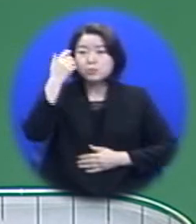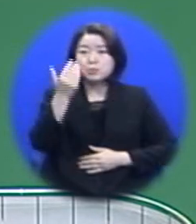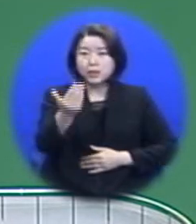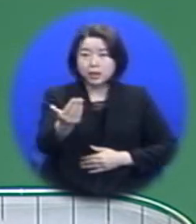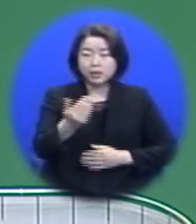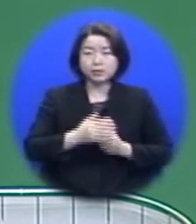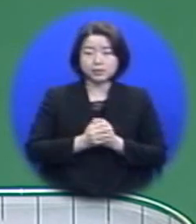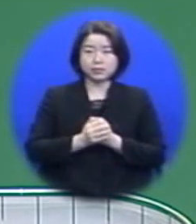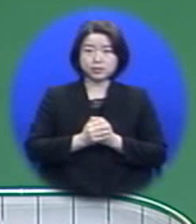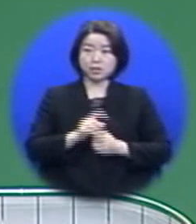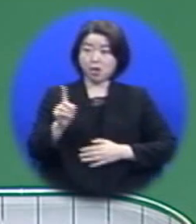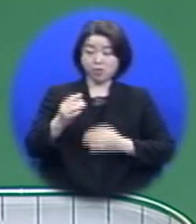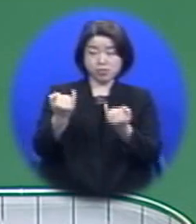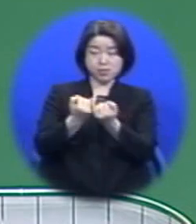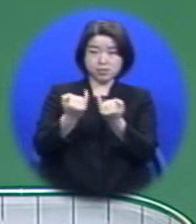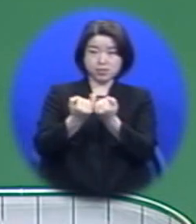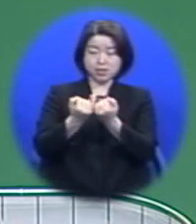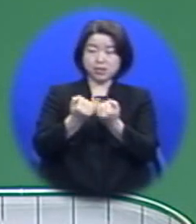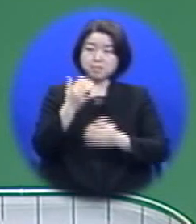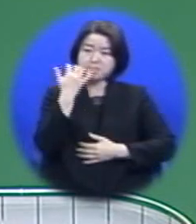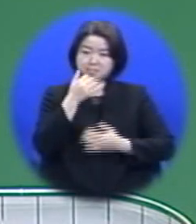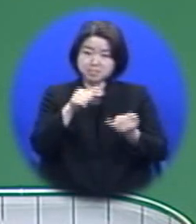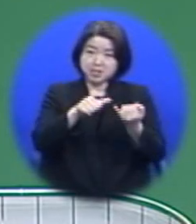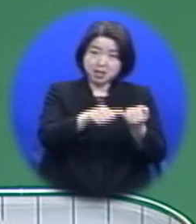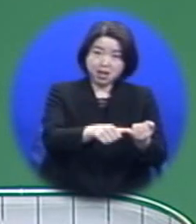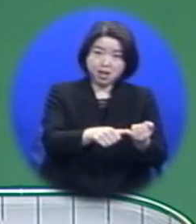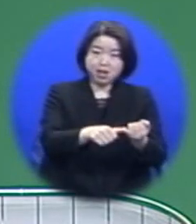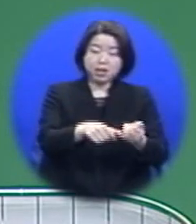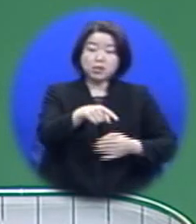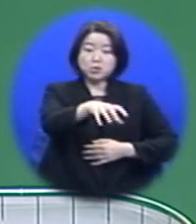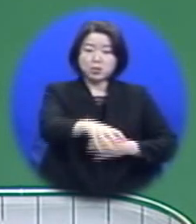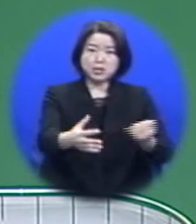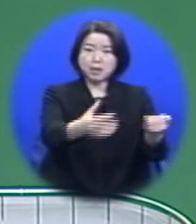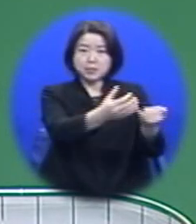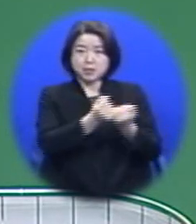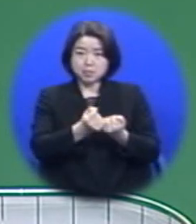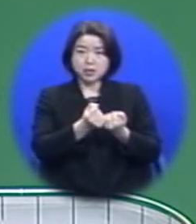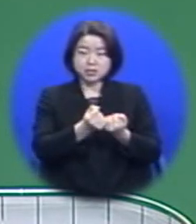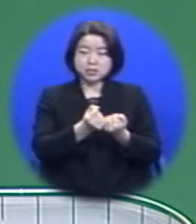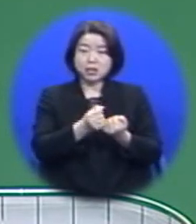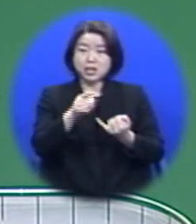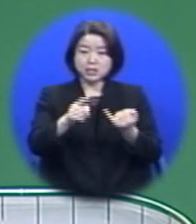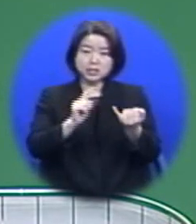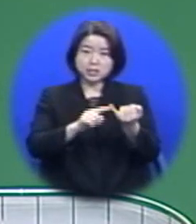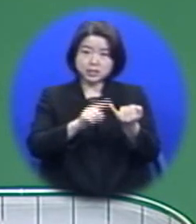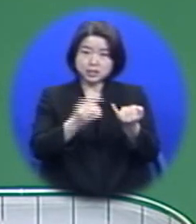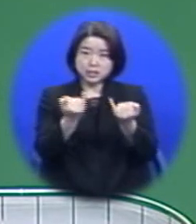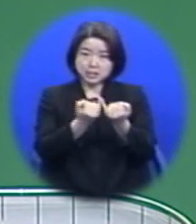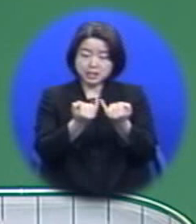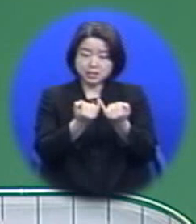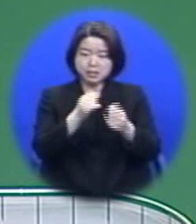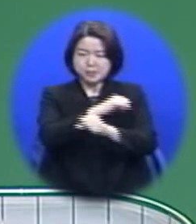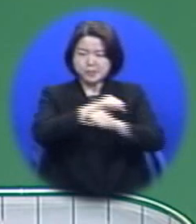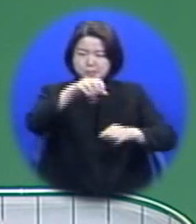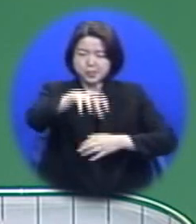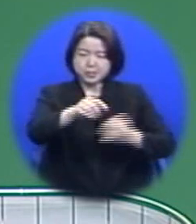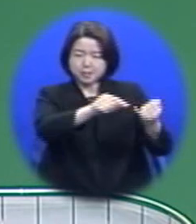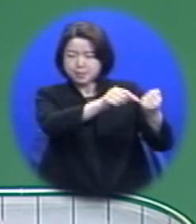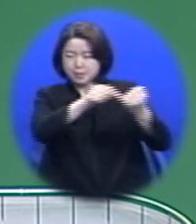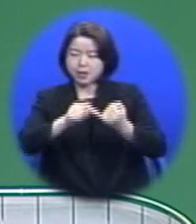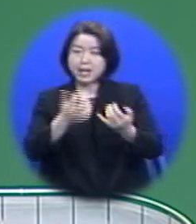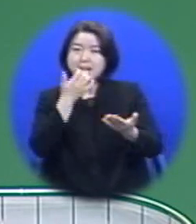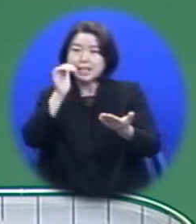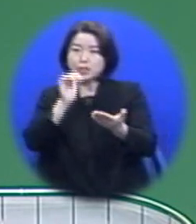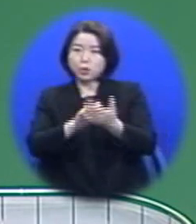어떤 여자가 간음하다가 현장에서 붙잡혔는데 그 여자를 광장에 끌어내 가지고 도을